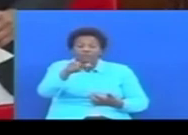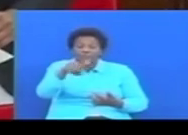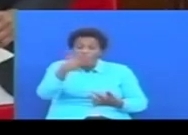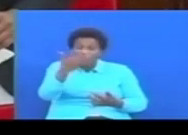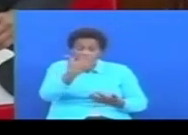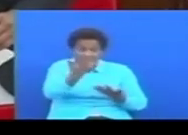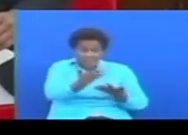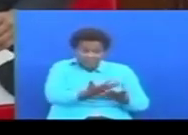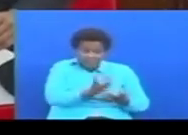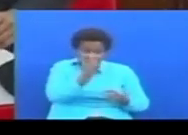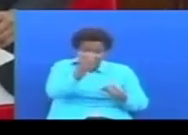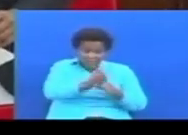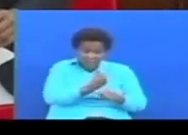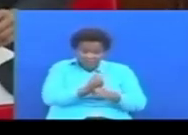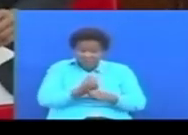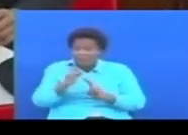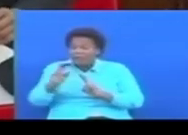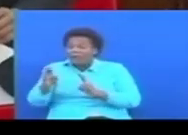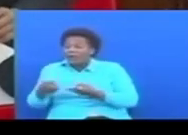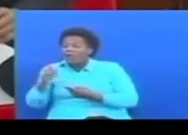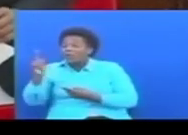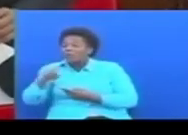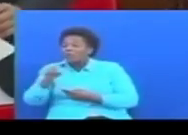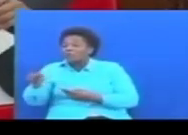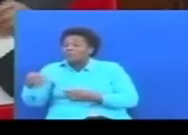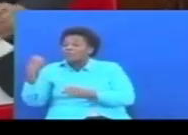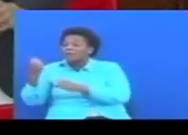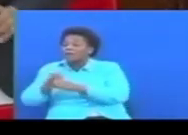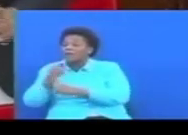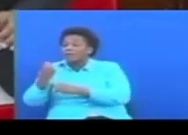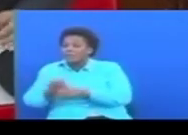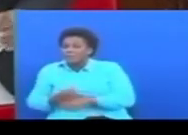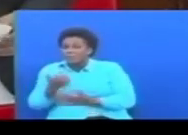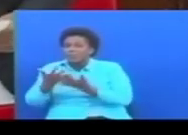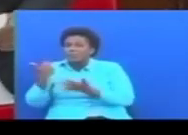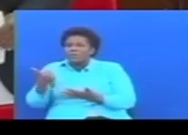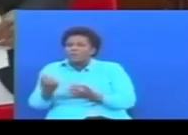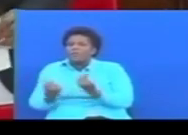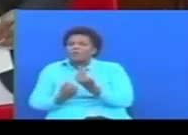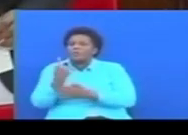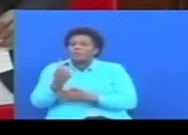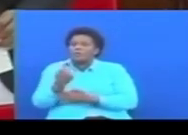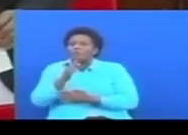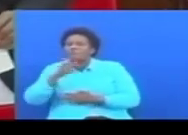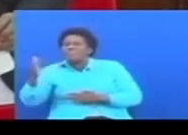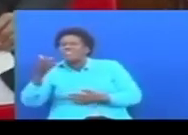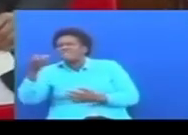kazi kwenye taasisi ya muungano kwa sababu anatoka upande moja au mwingine. Hilo ni la msingi.